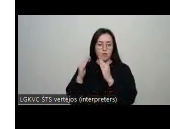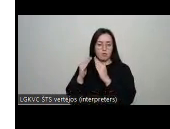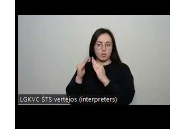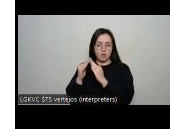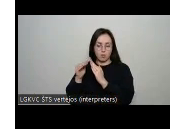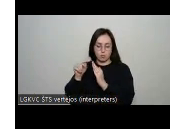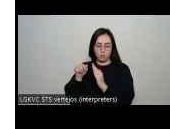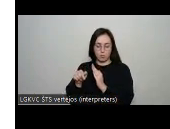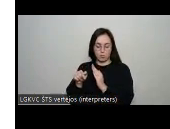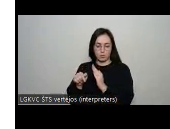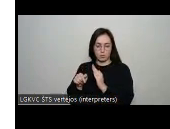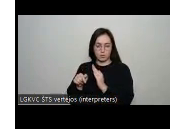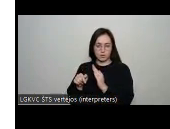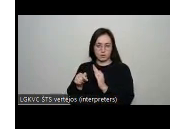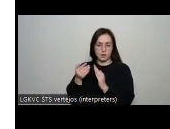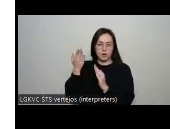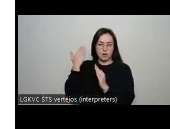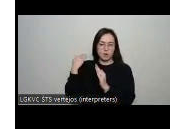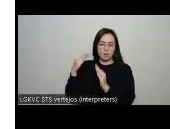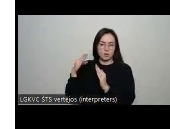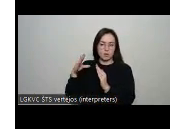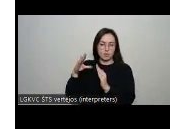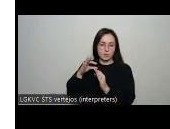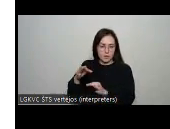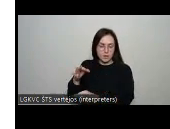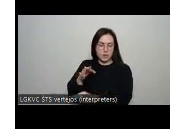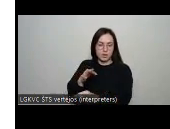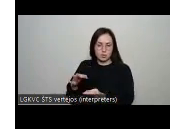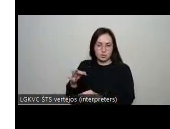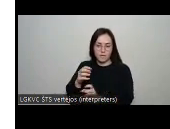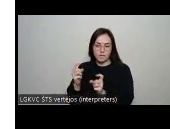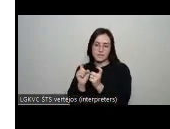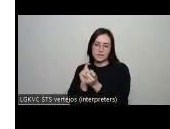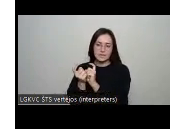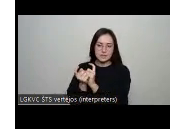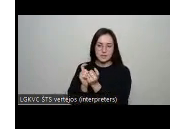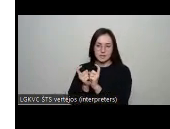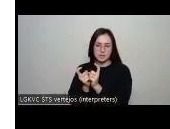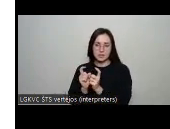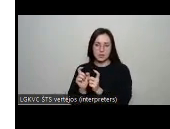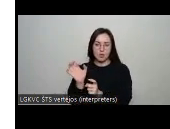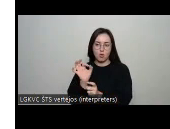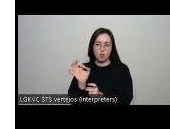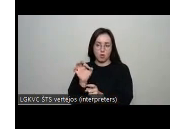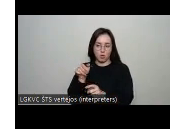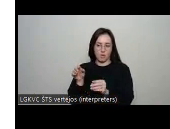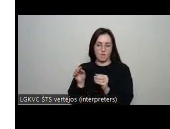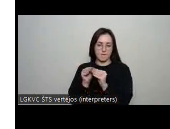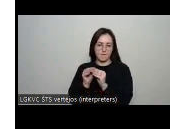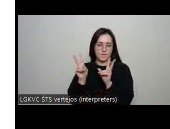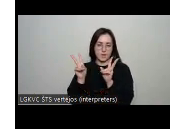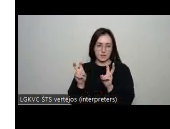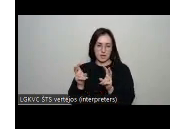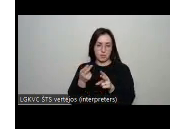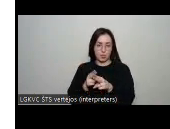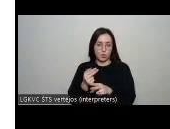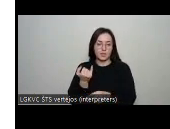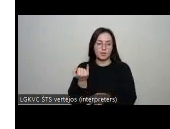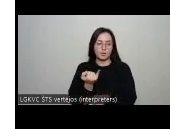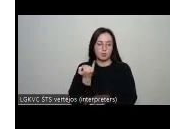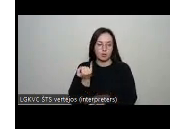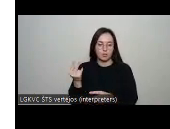kartą diskutavome ir ginčiamės irgi apie tokius dalykus. Todėl labai įdomu pasižiūrėti visą